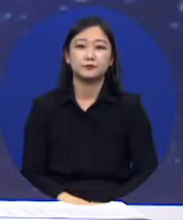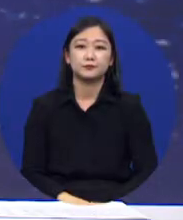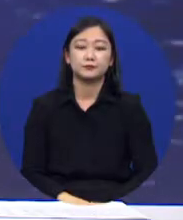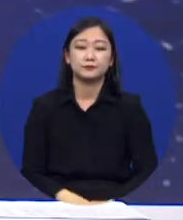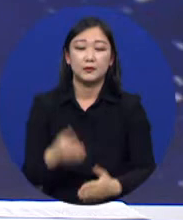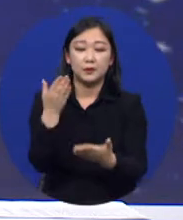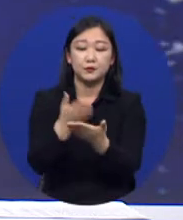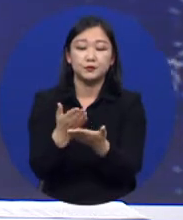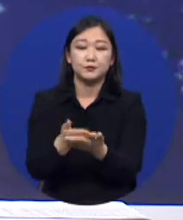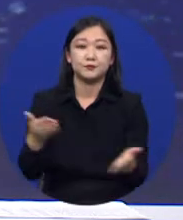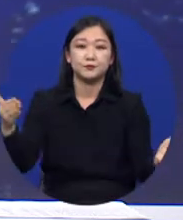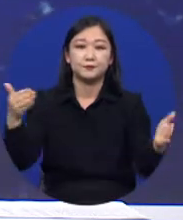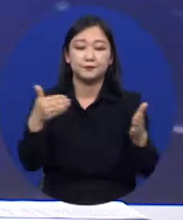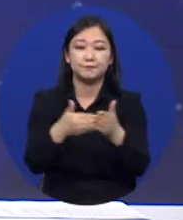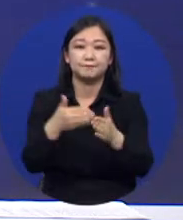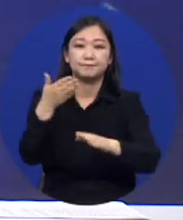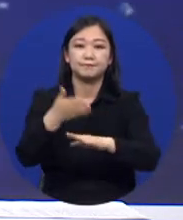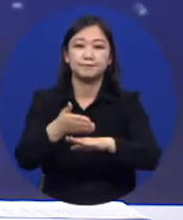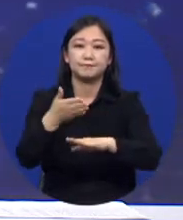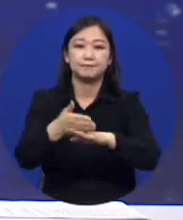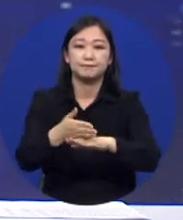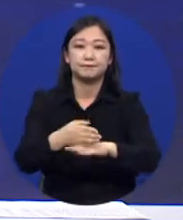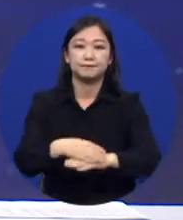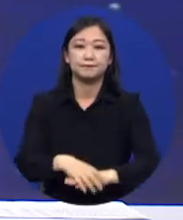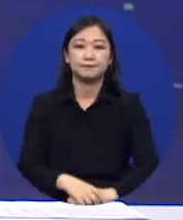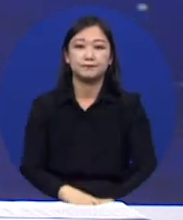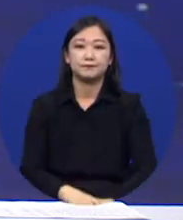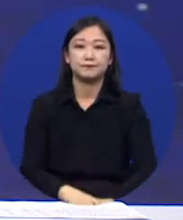뉴스데스크 제조를 마칩니다 고맙습니다